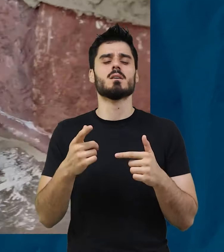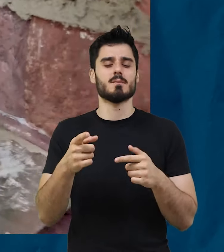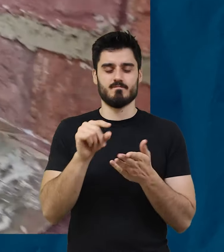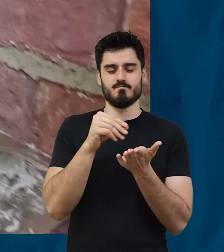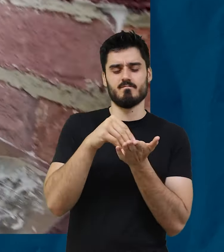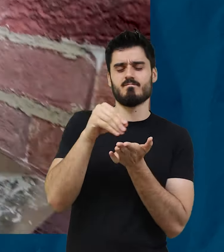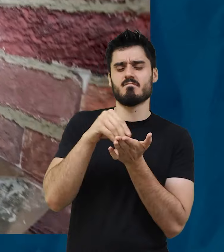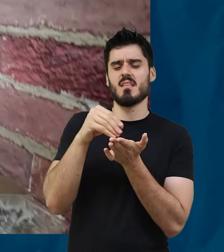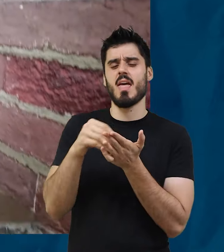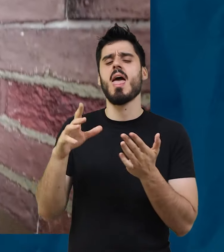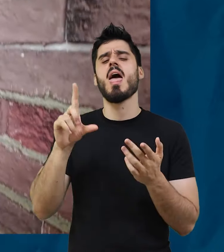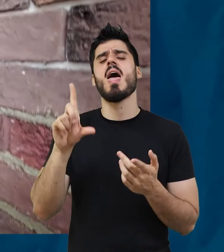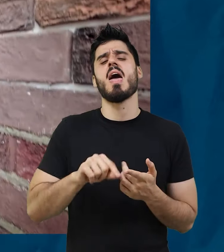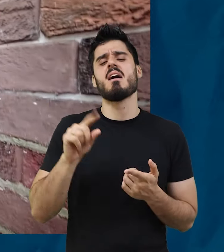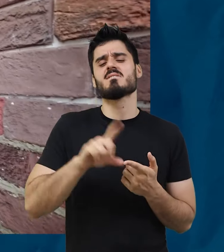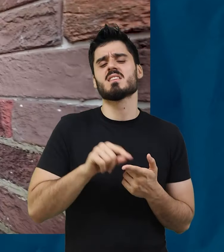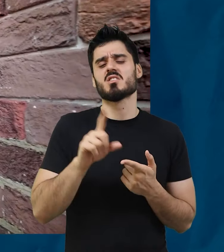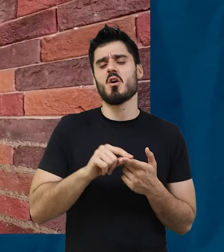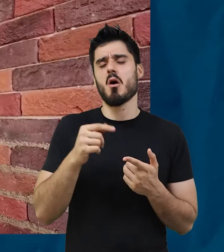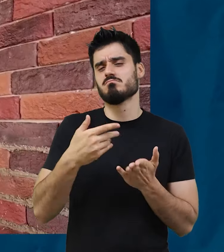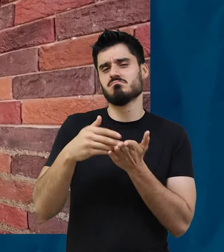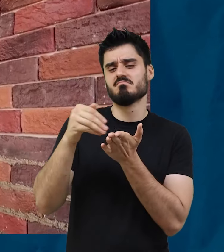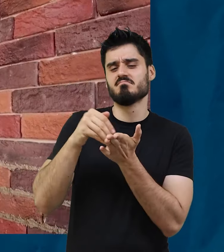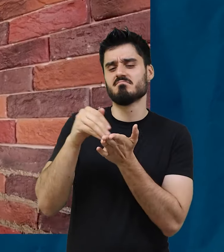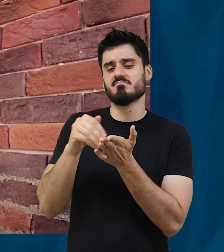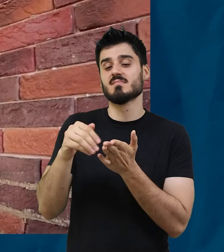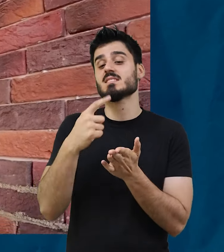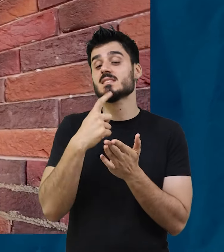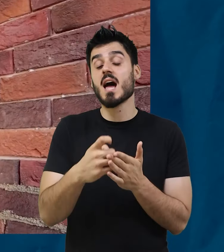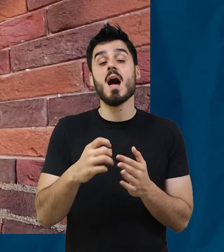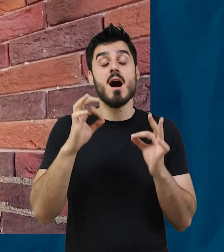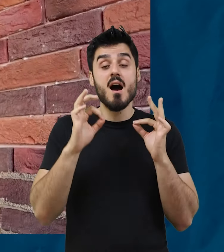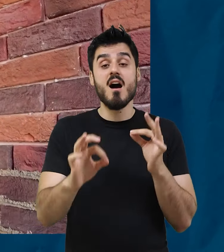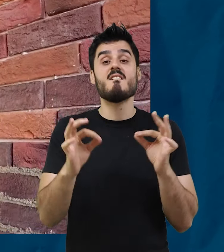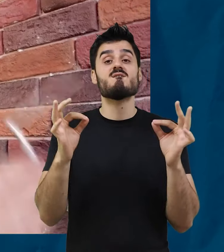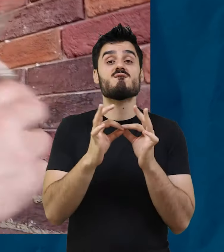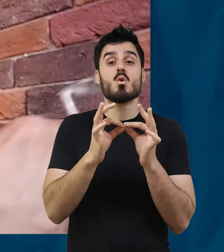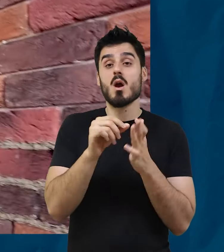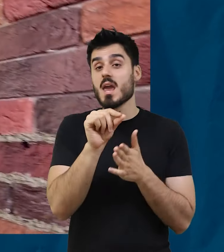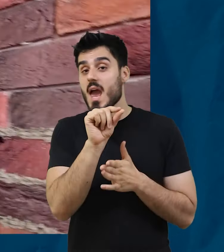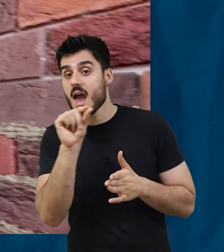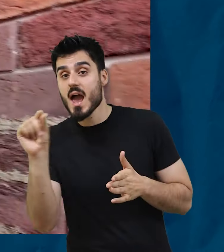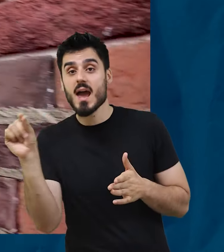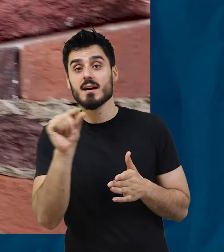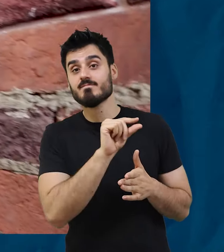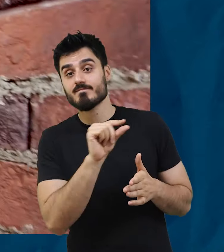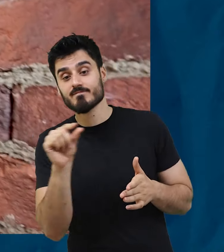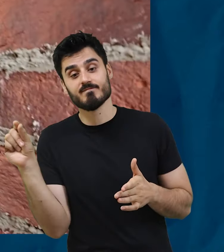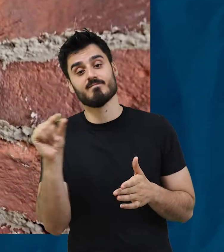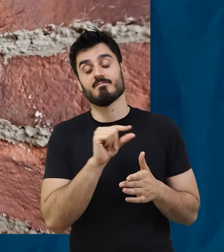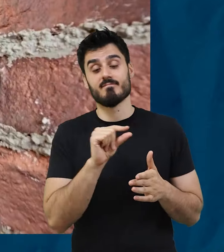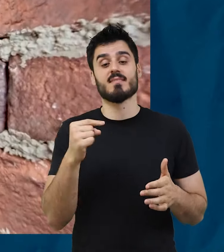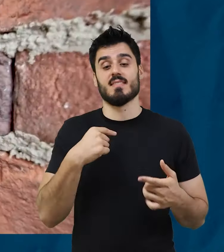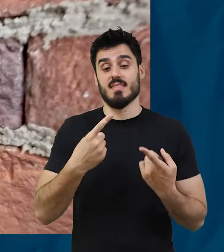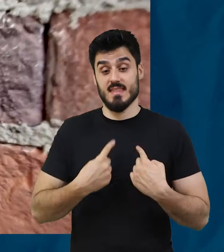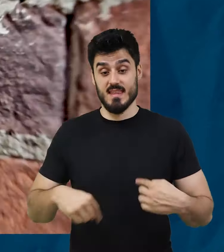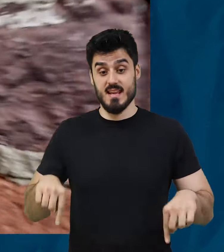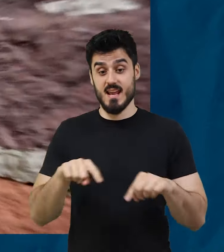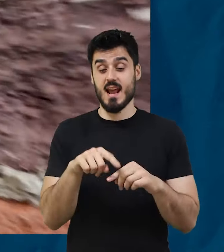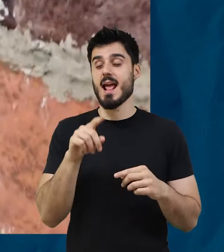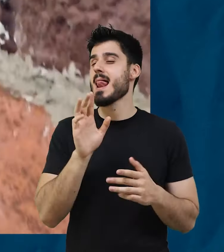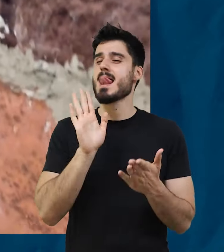супер ефтин зидарски разтвор. За да може да получим истинска фуга, както наистина е в зидарията, ние, докато